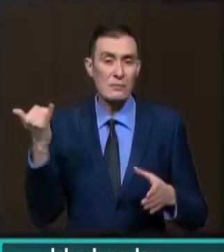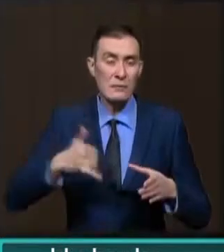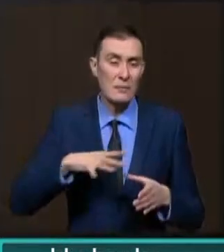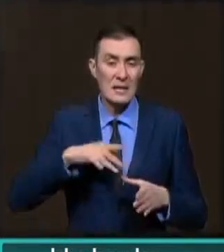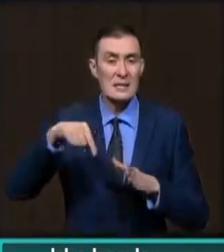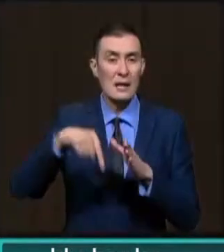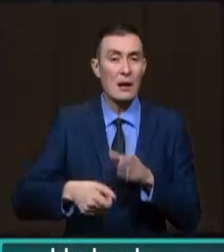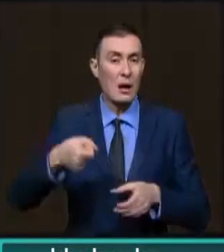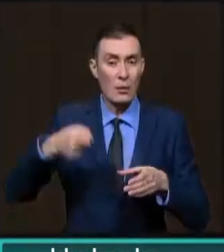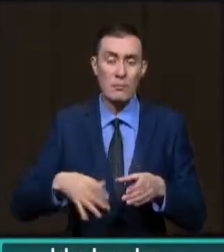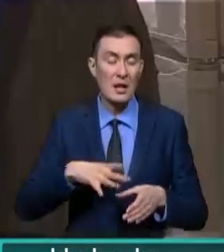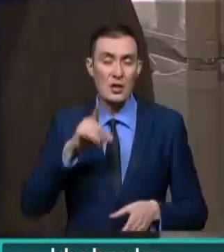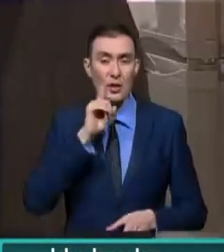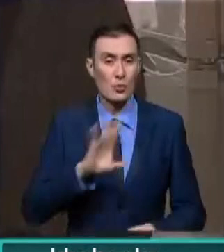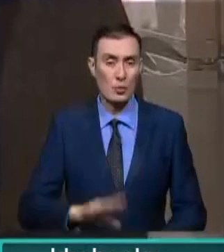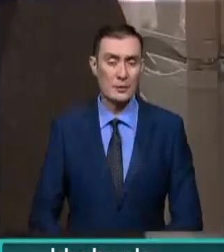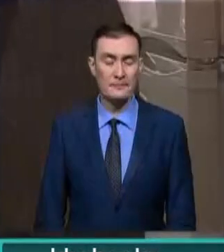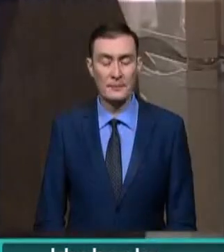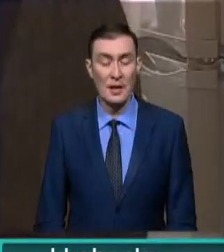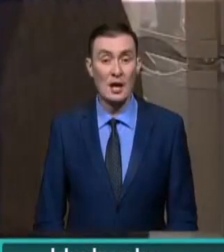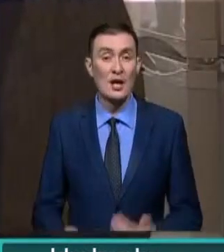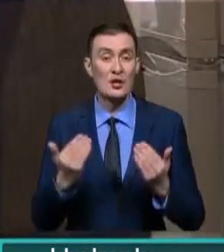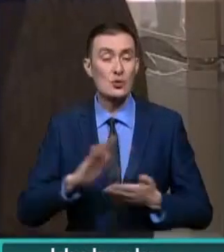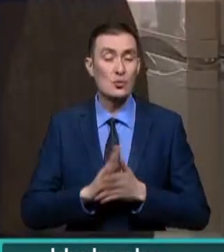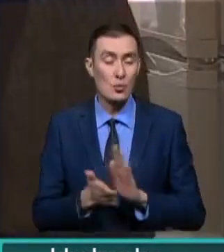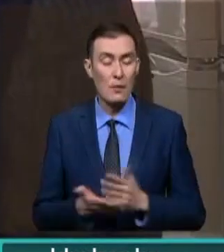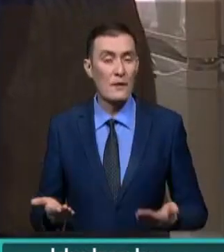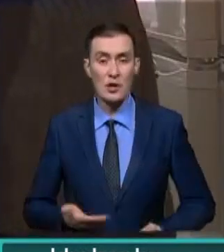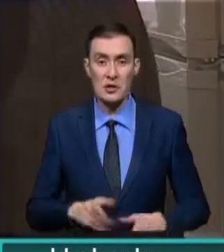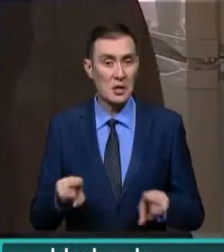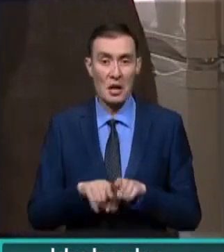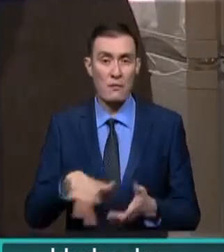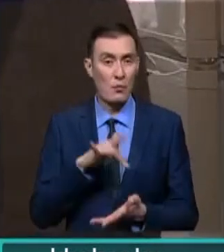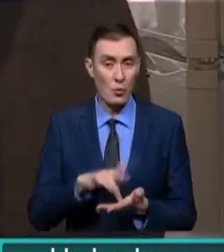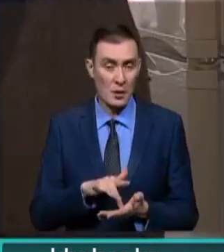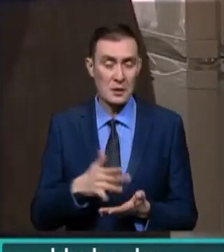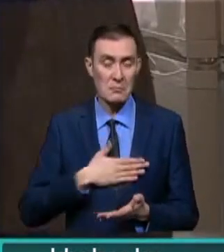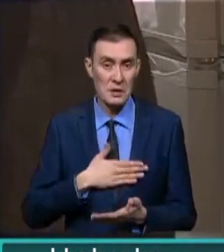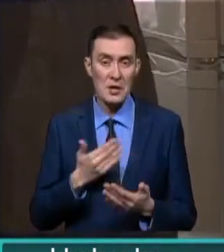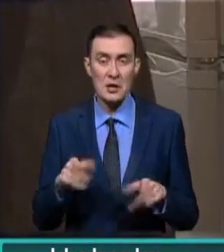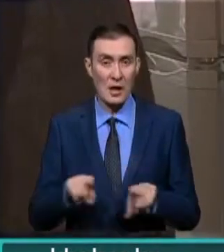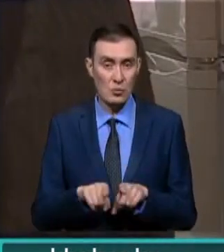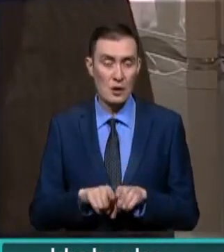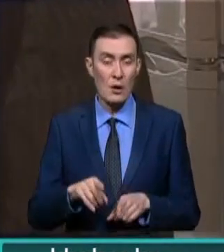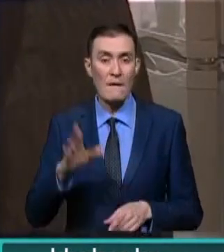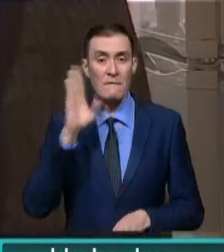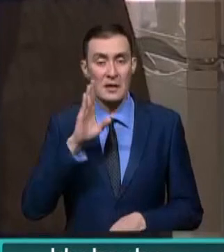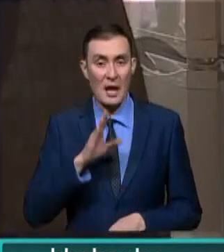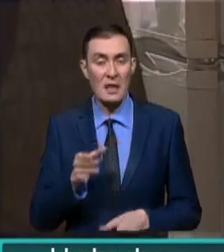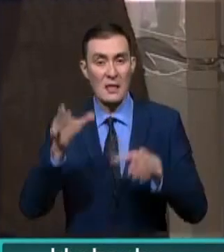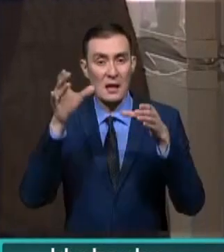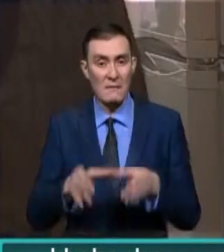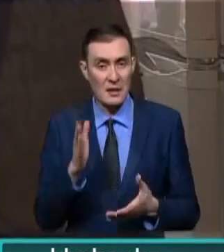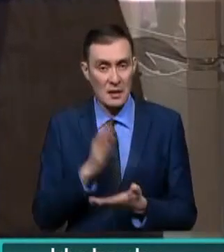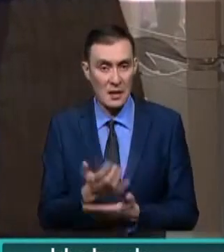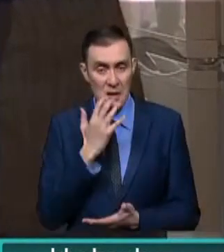скважины колодцев. Было неудобно. Сейчас условия жизни у нас не хуже, чем в городе. По крайней мере, мы стали к этому ближе. Водонагреватель теперь есть. А